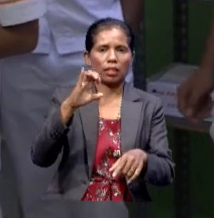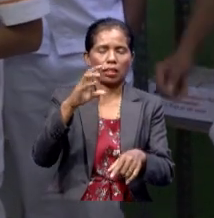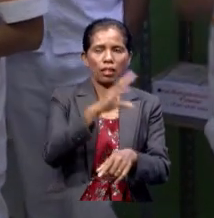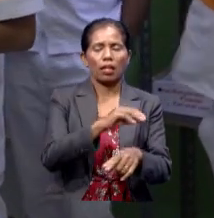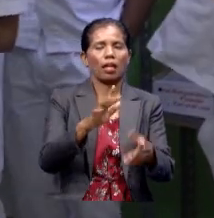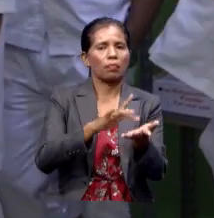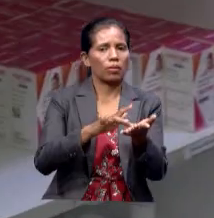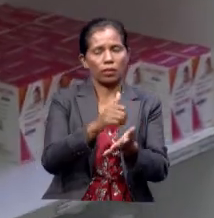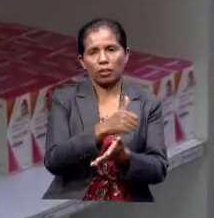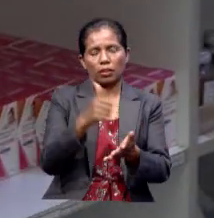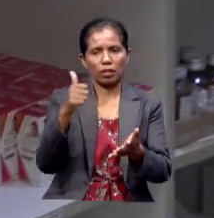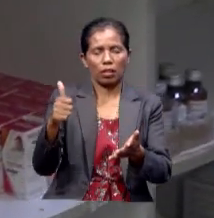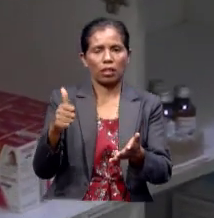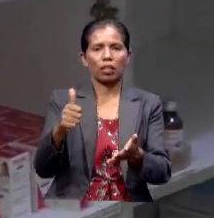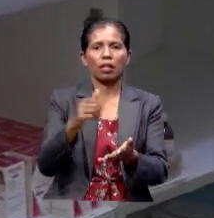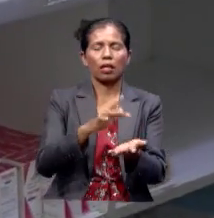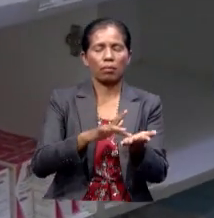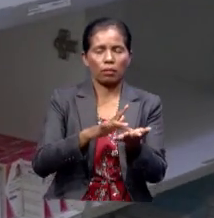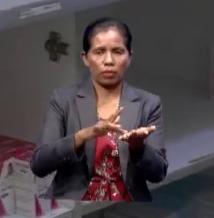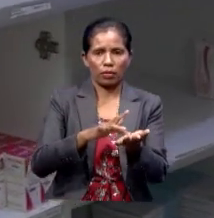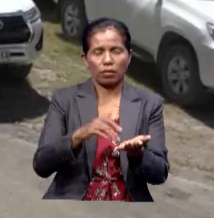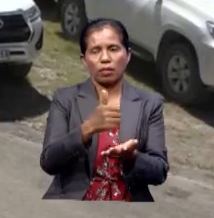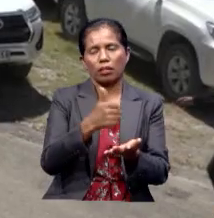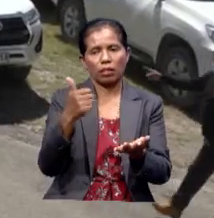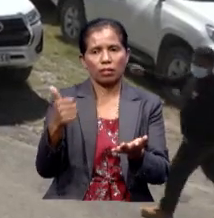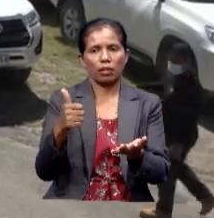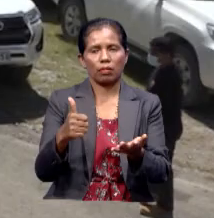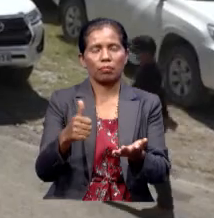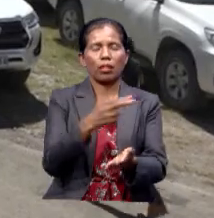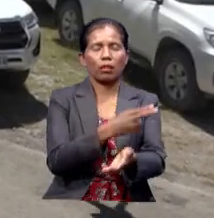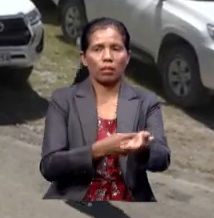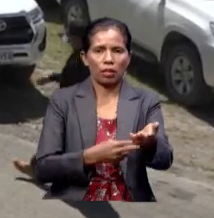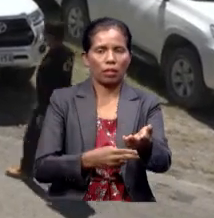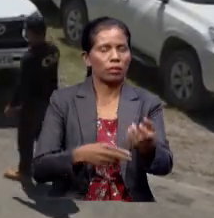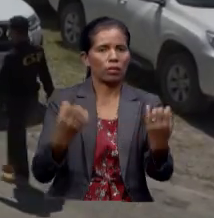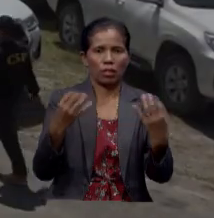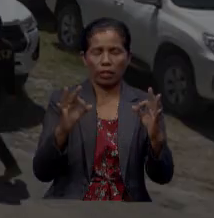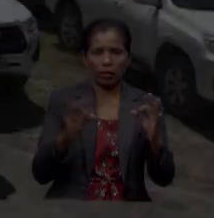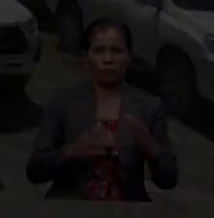hanesan propofol, buscopan, no aimoruk balung basala operasaun mamokona.